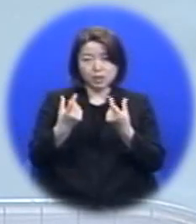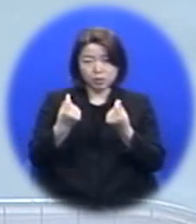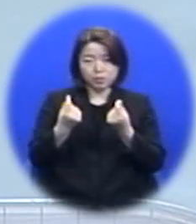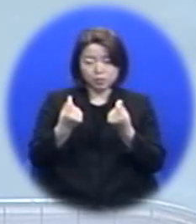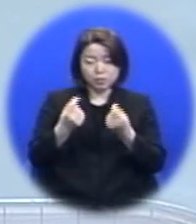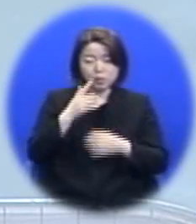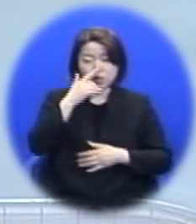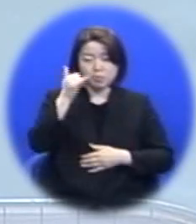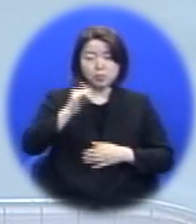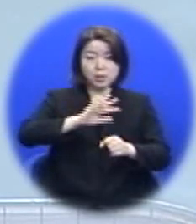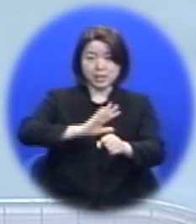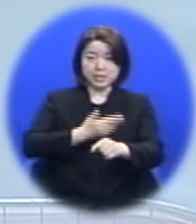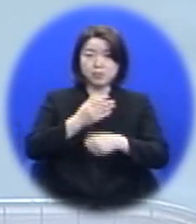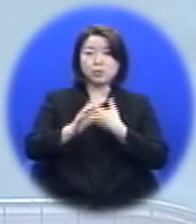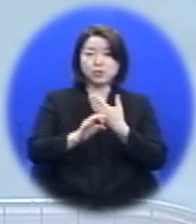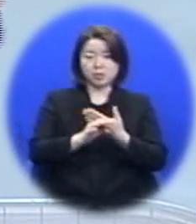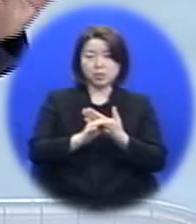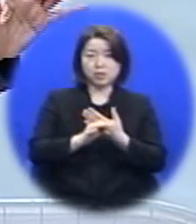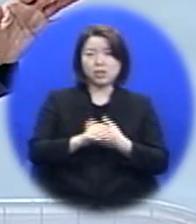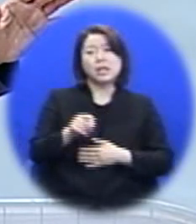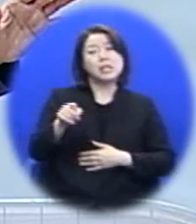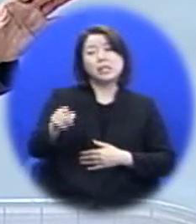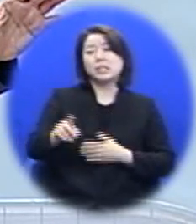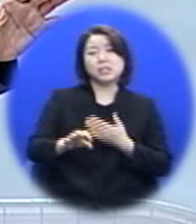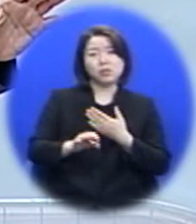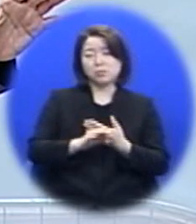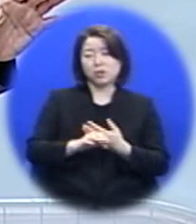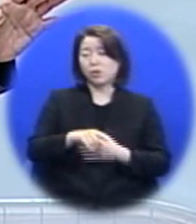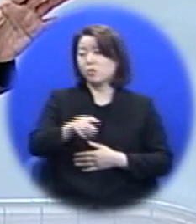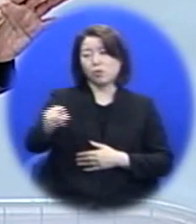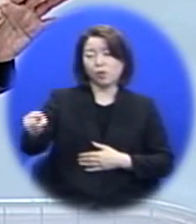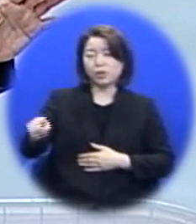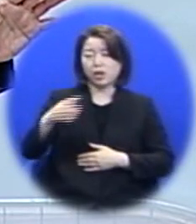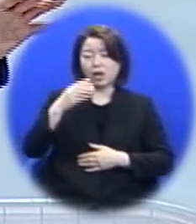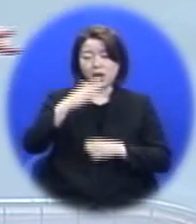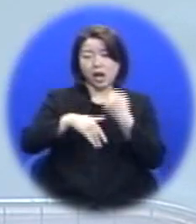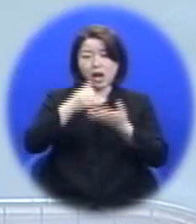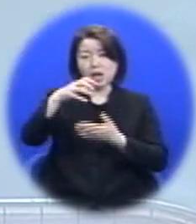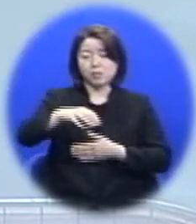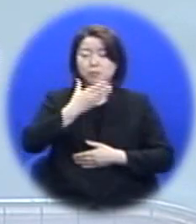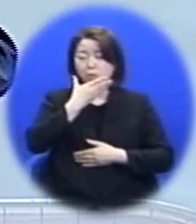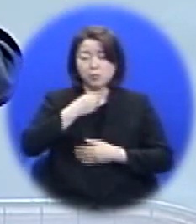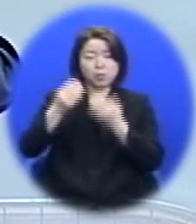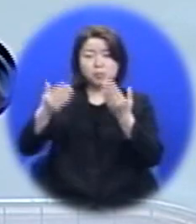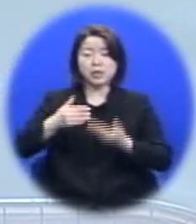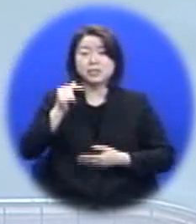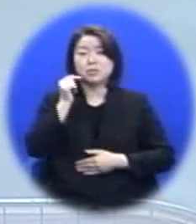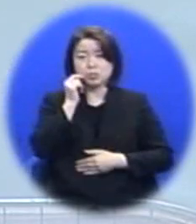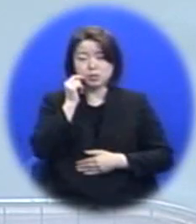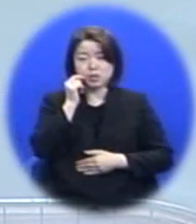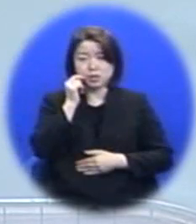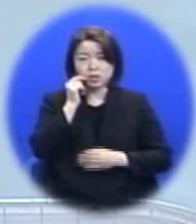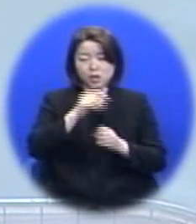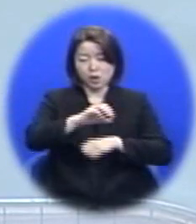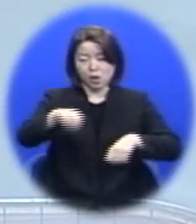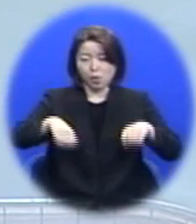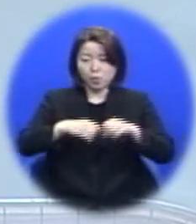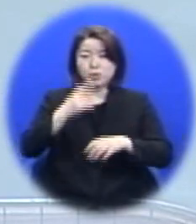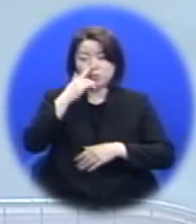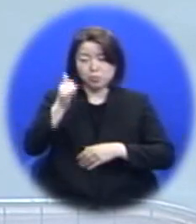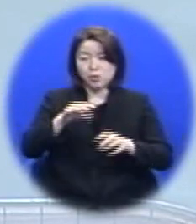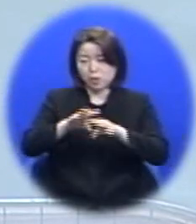때, 이러면 너희들이 하나님 앞에 복을 받지 못해. 그래서 부모가 오히려 풀어줘야 될 때도